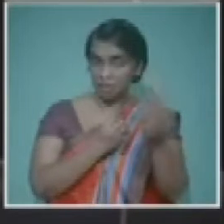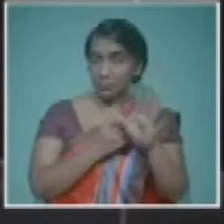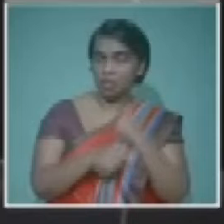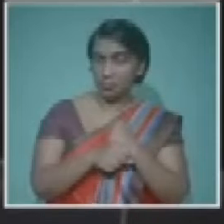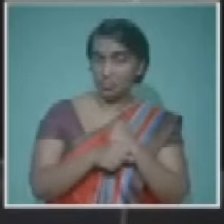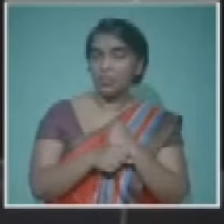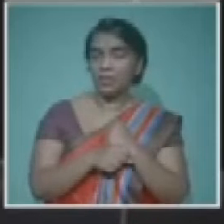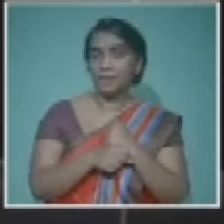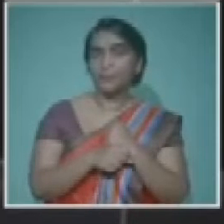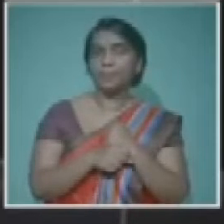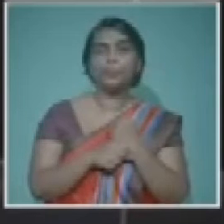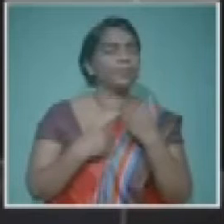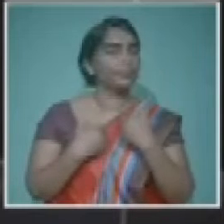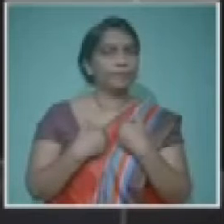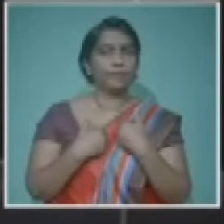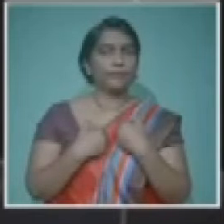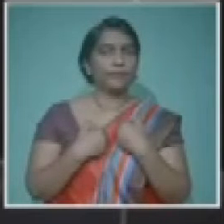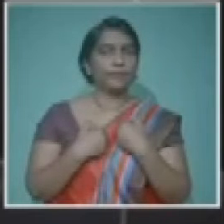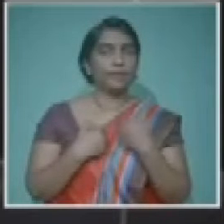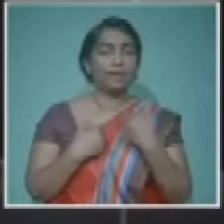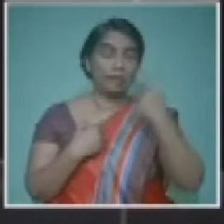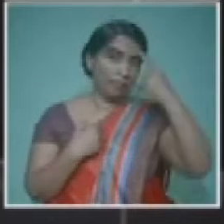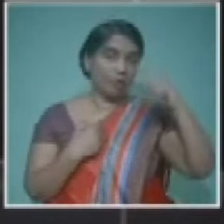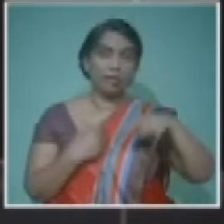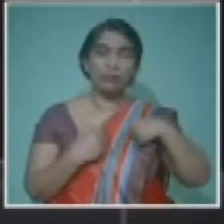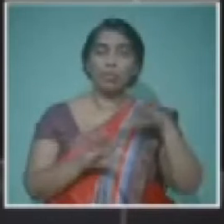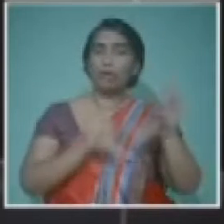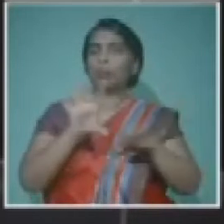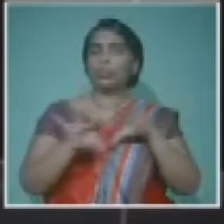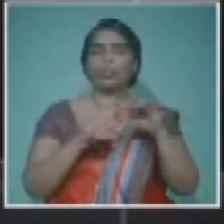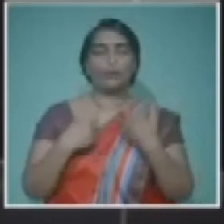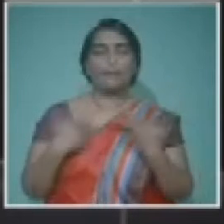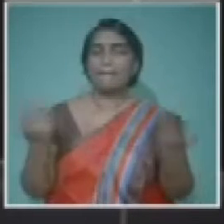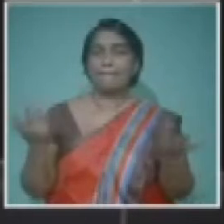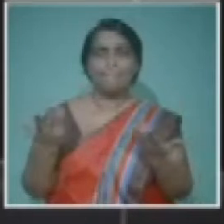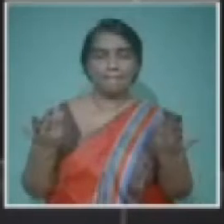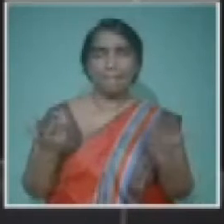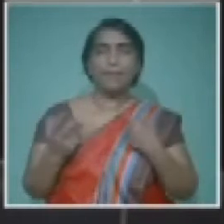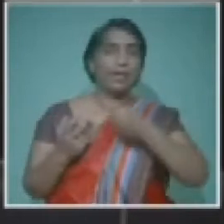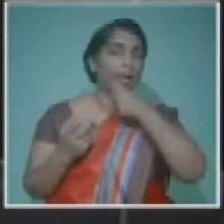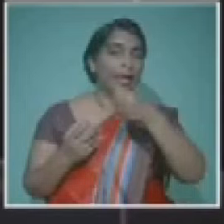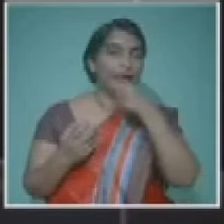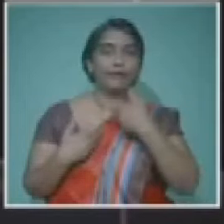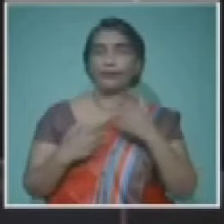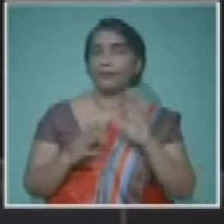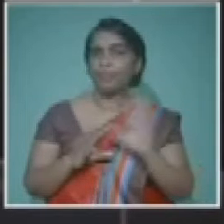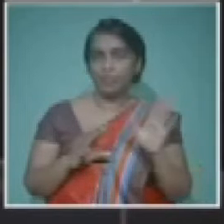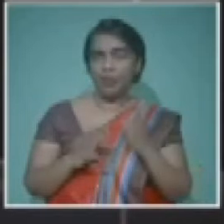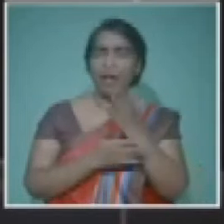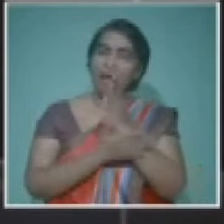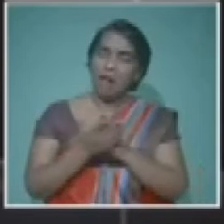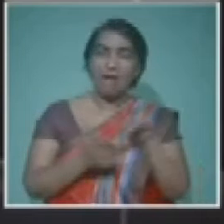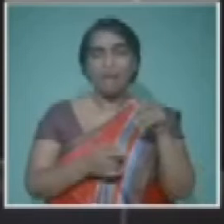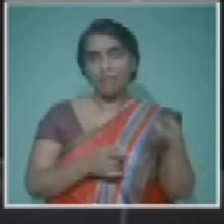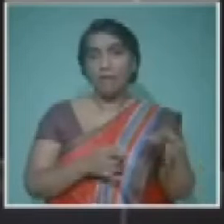රජයේ අපිට අපේ අභිමතය අනුව තෝරා ගැනීම කරන්නේ නැහැ. අපි සමුක පරීක්ෂණ තියන්නේ එහෙම තියෙන කොටස්